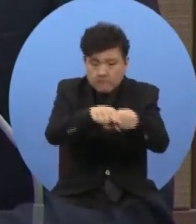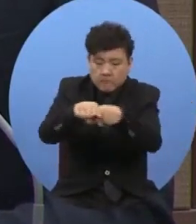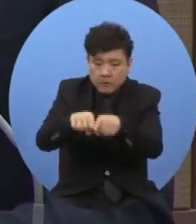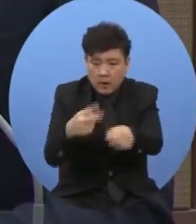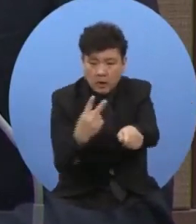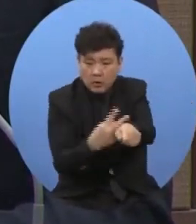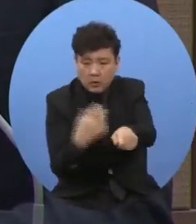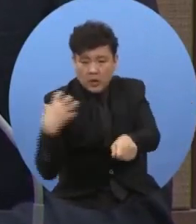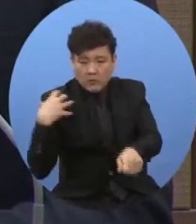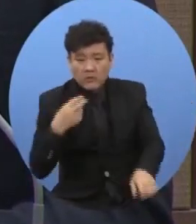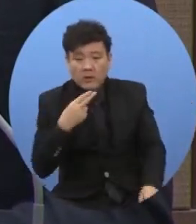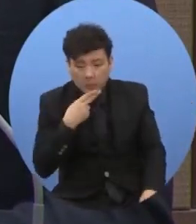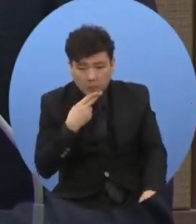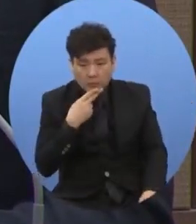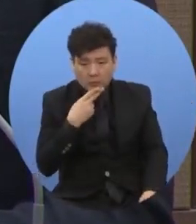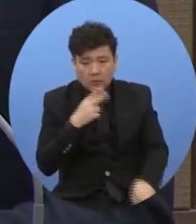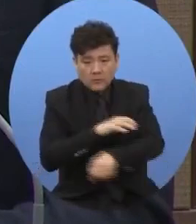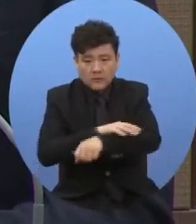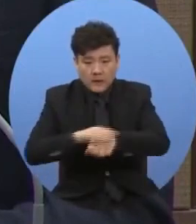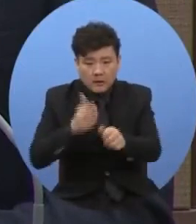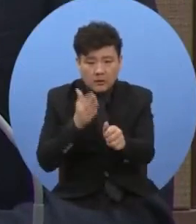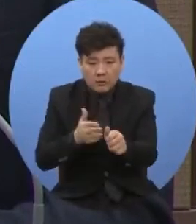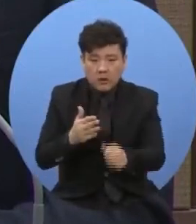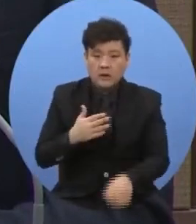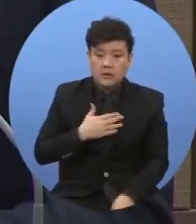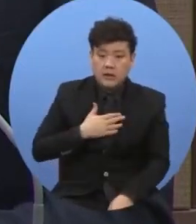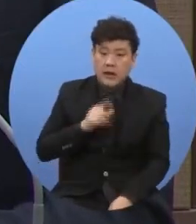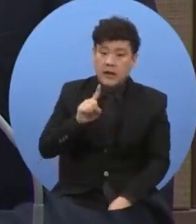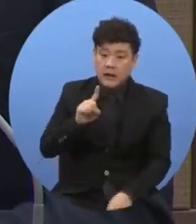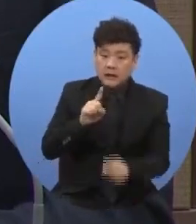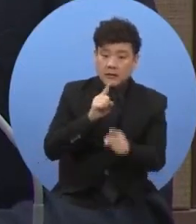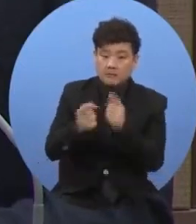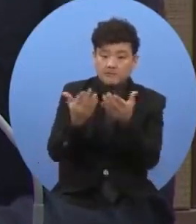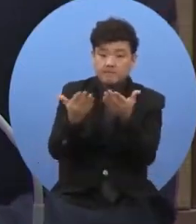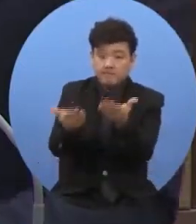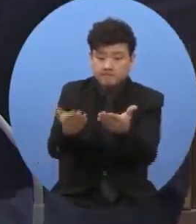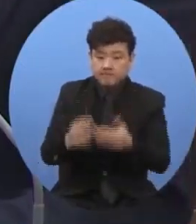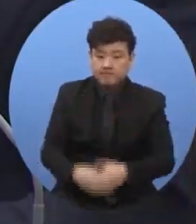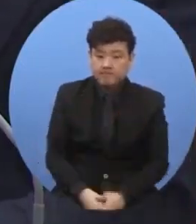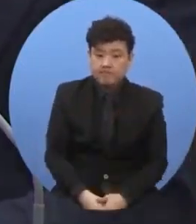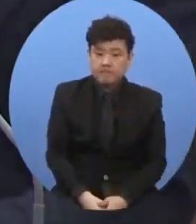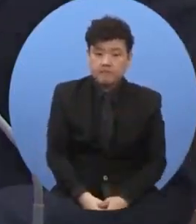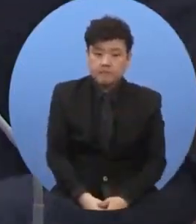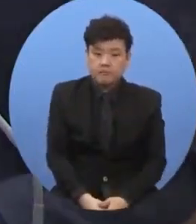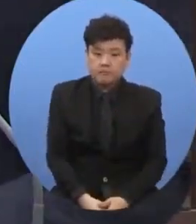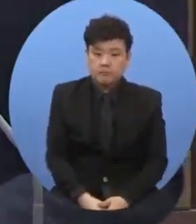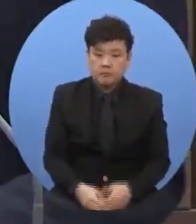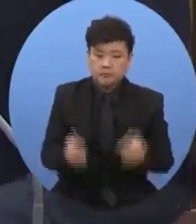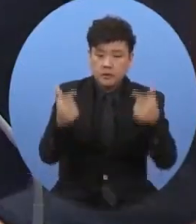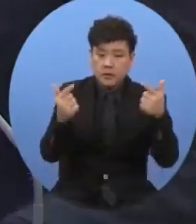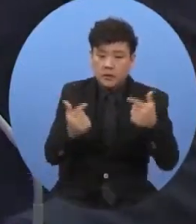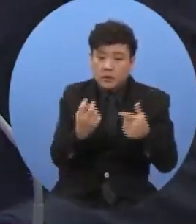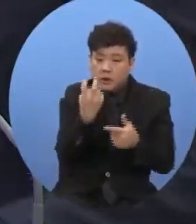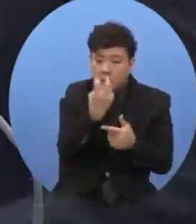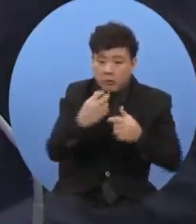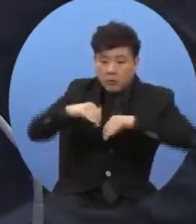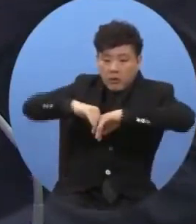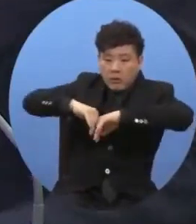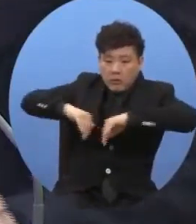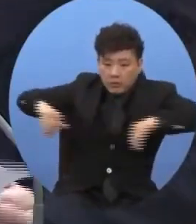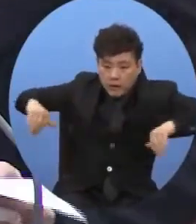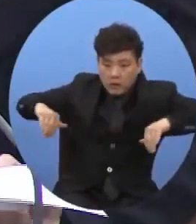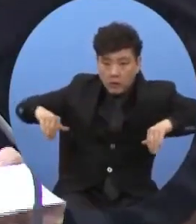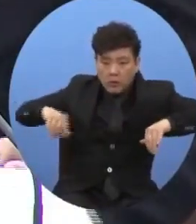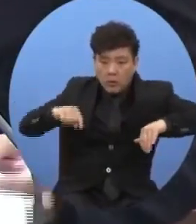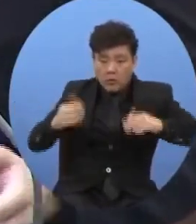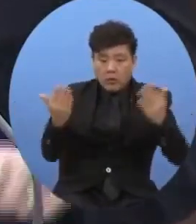가지 않도록 예. 그렇게 좀 교육행정 부탁드리겠습니다. 한 가지만 말씀을 드리면 예. 그 지금 늘봄하고는 별개로 이제 지금 돌봄이